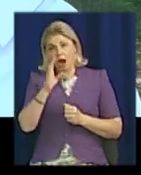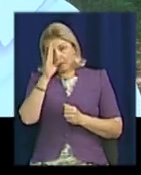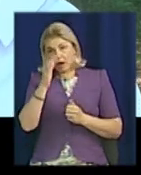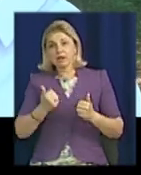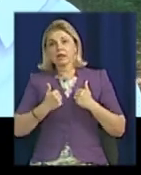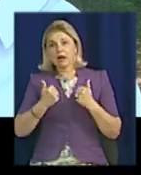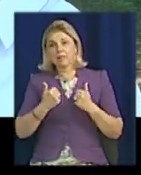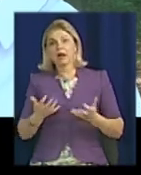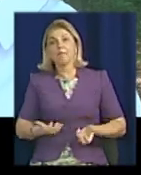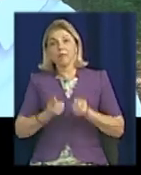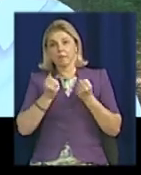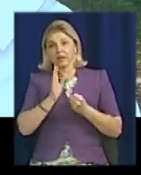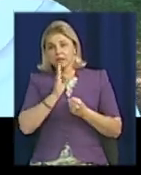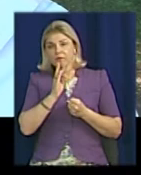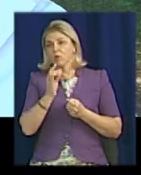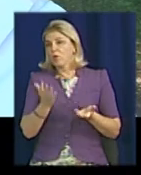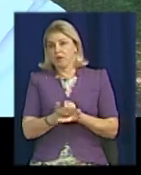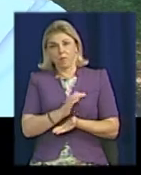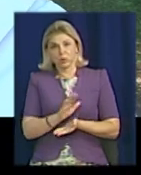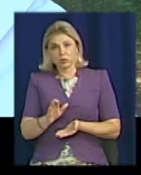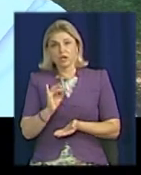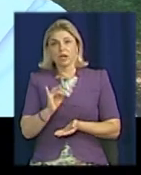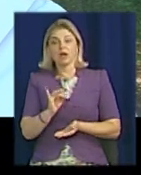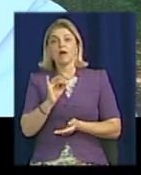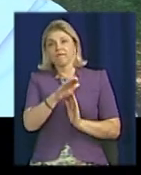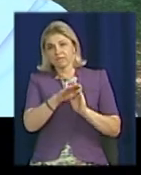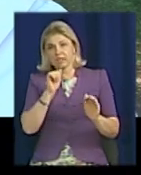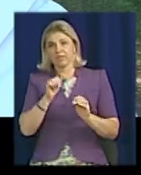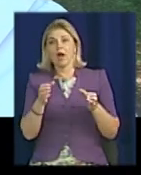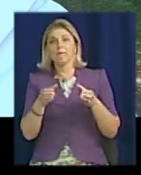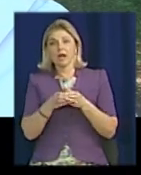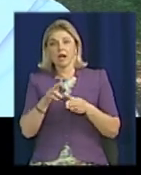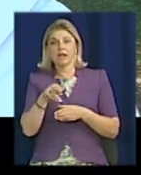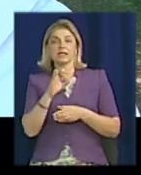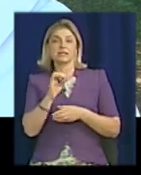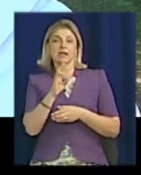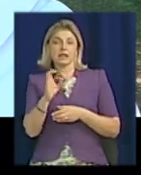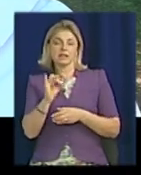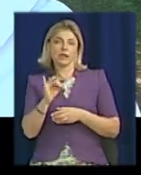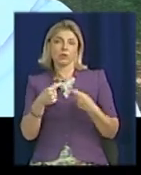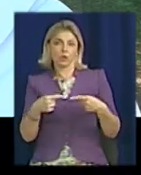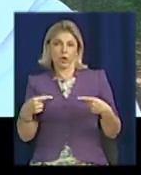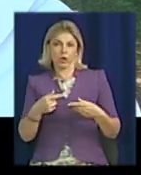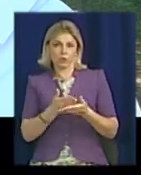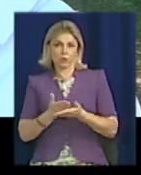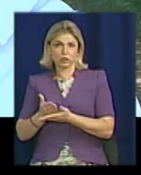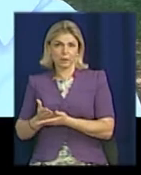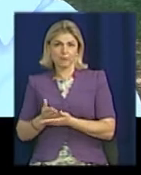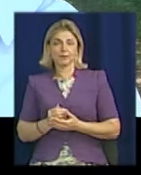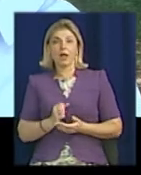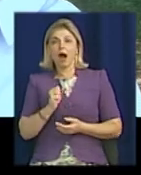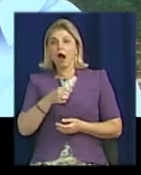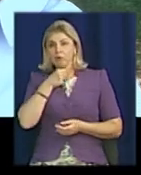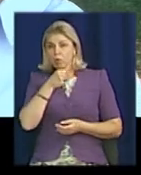намагався дістати її з води, але в нього це не вдалося. І тоді вони викликали вже бригаду ДСНС та інші спецслужби. Тобто дорослі